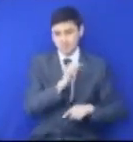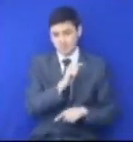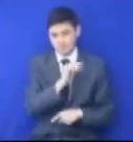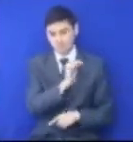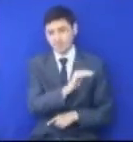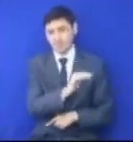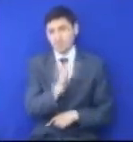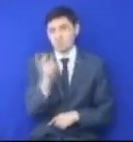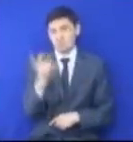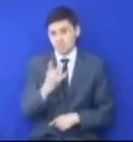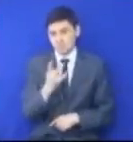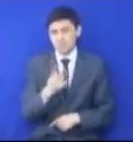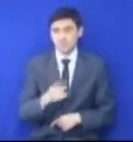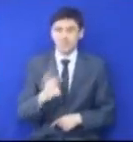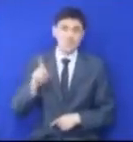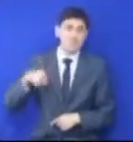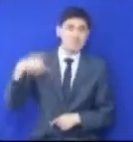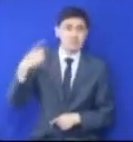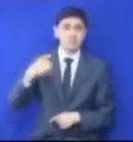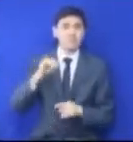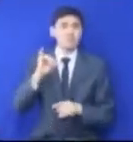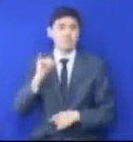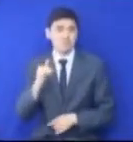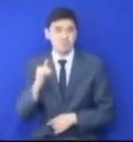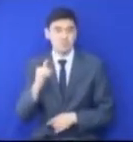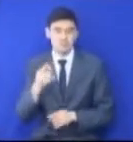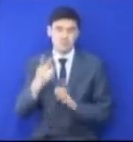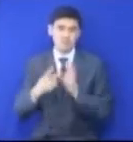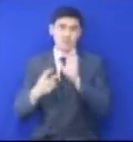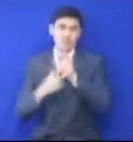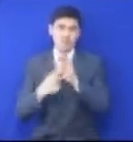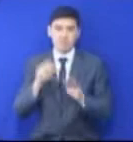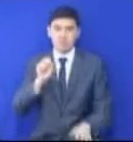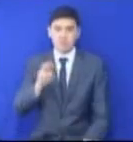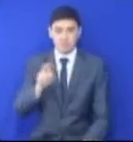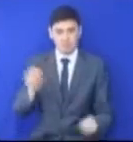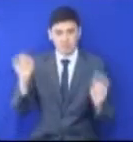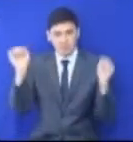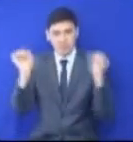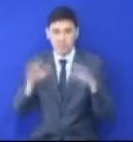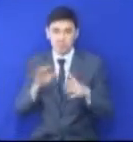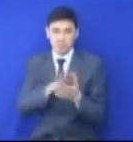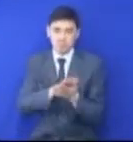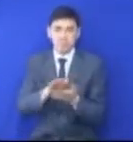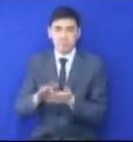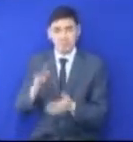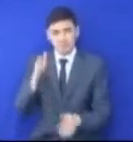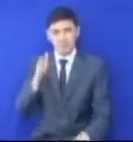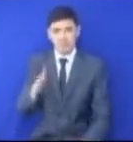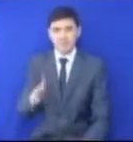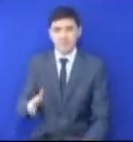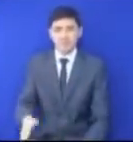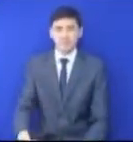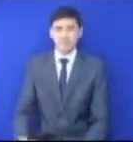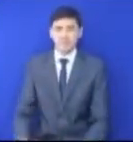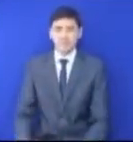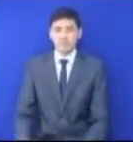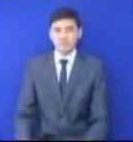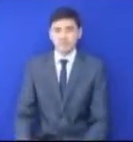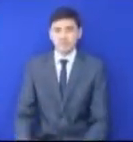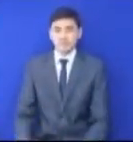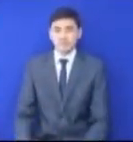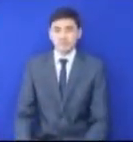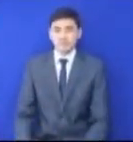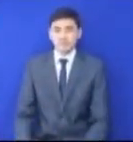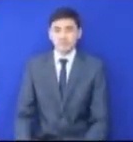семей. Следующий общегородской субботник запланирован на 28 апреля. Сауле Байгалиева, Нургуль Садыкова, Серик Нуртазинов, телеканал